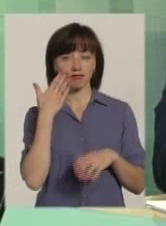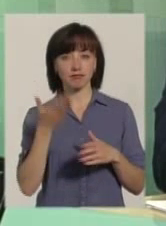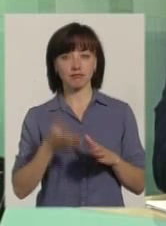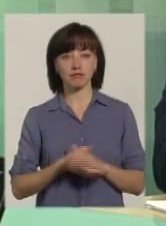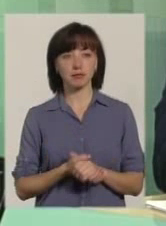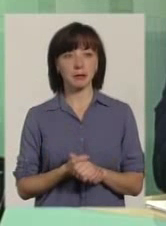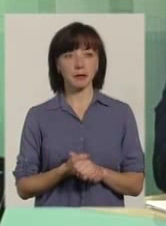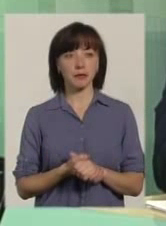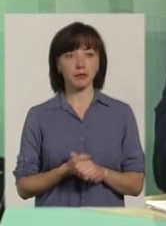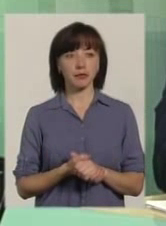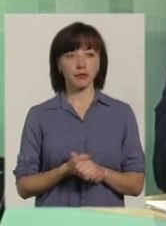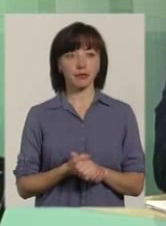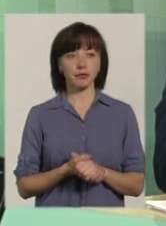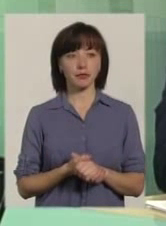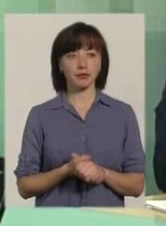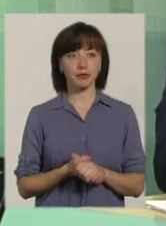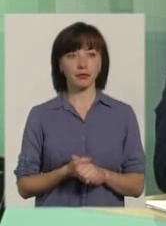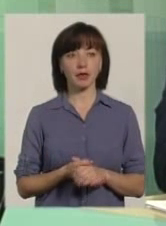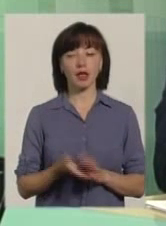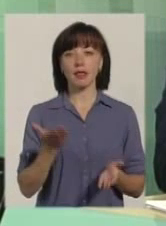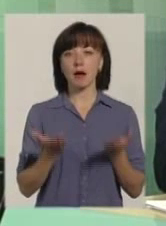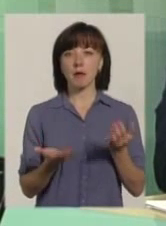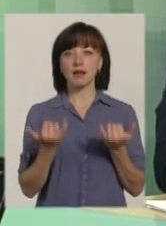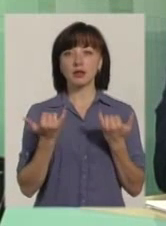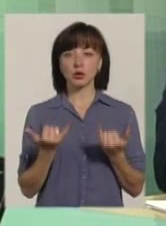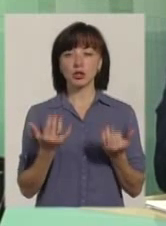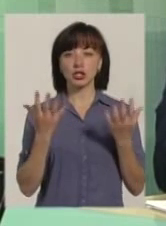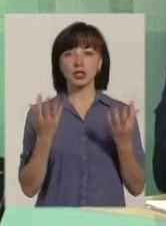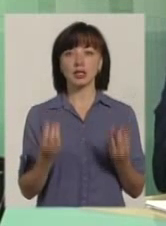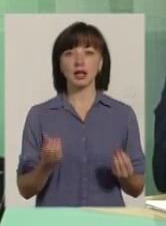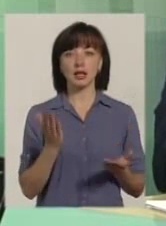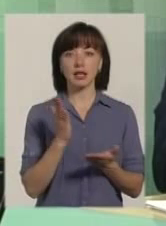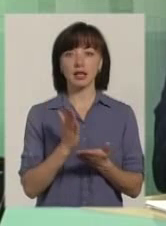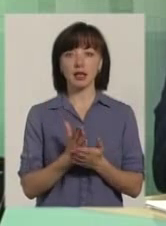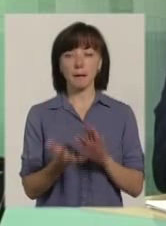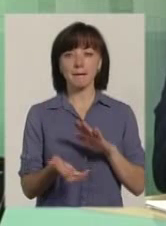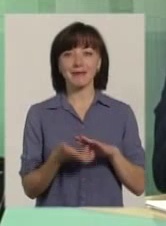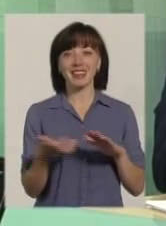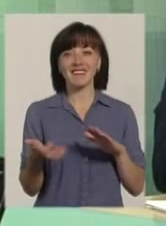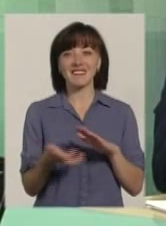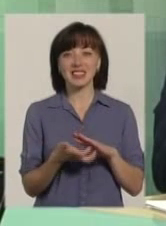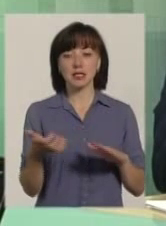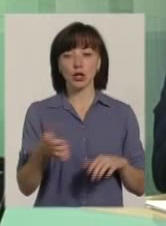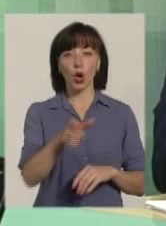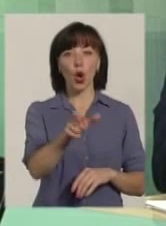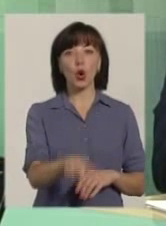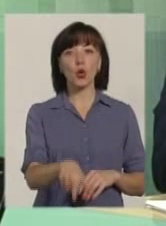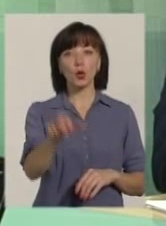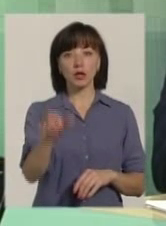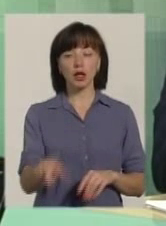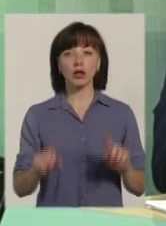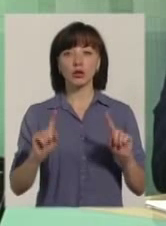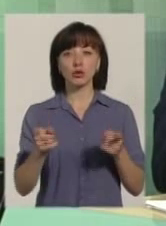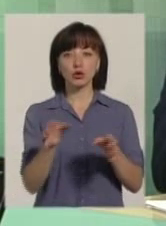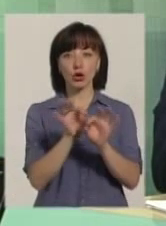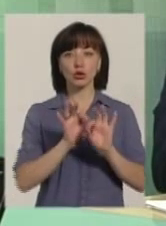що на сьогоднішній день є брак і дефіцит тих людей, які дуже